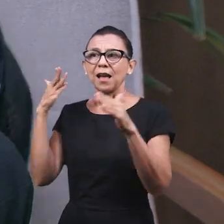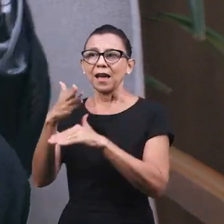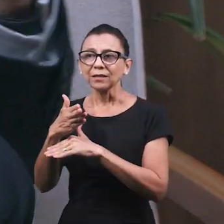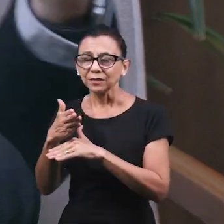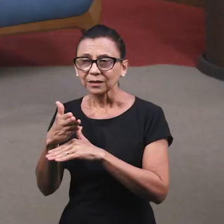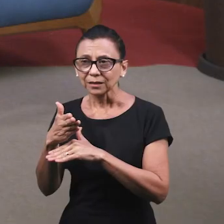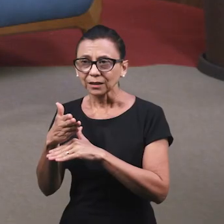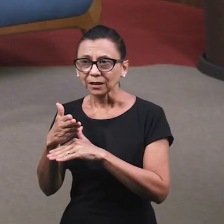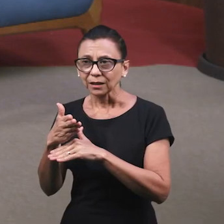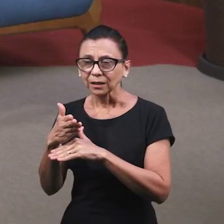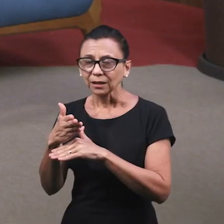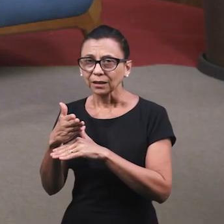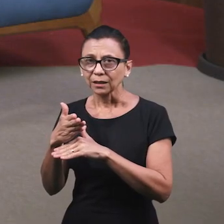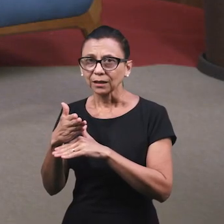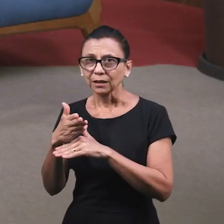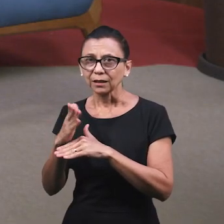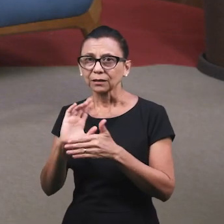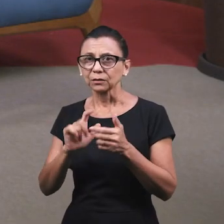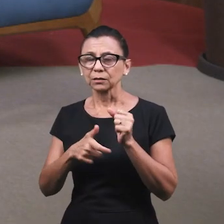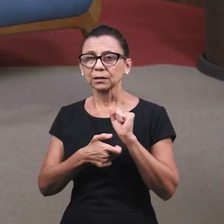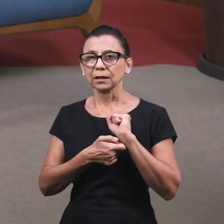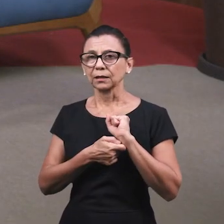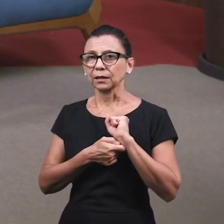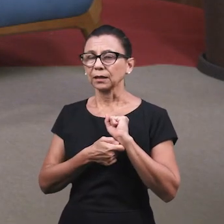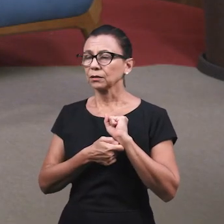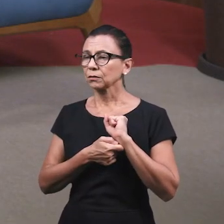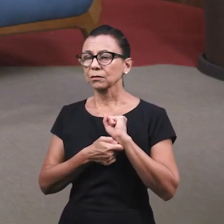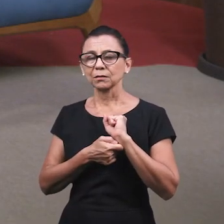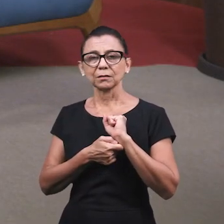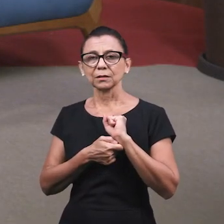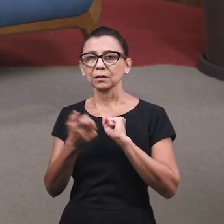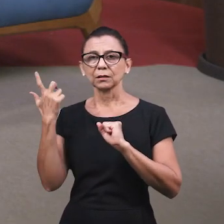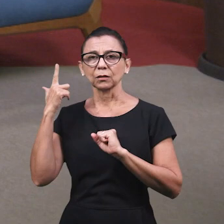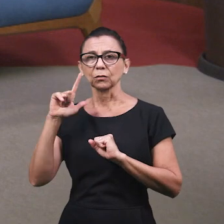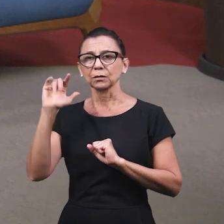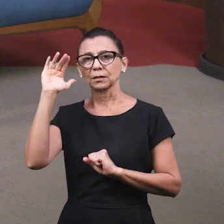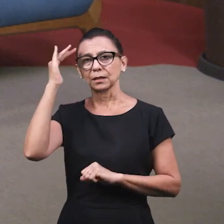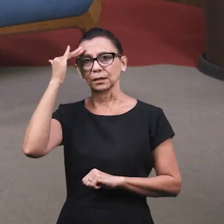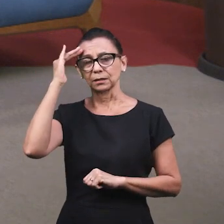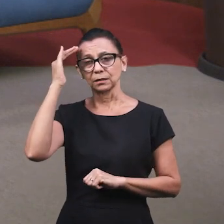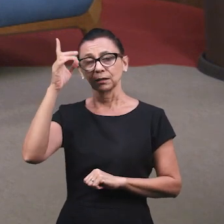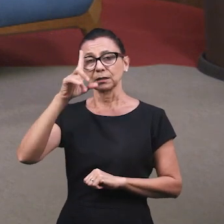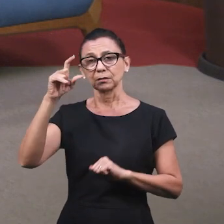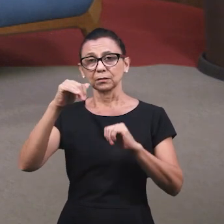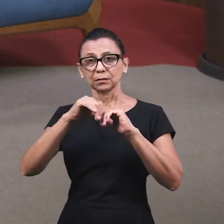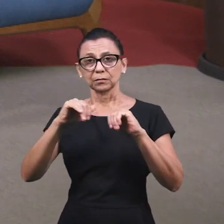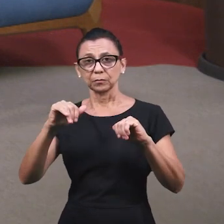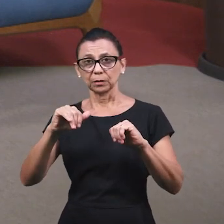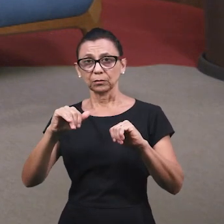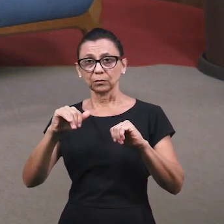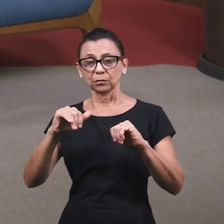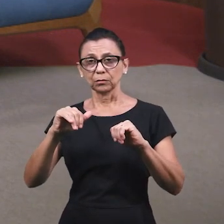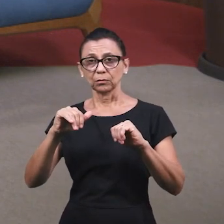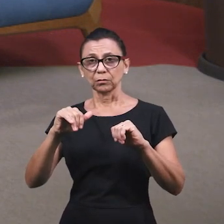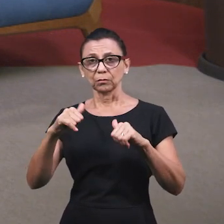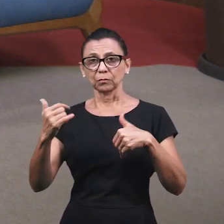n'entre pas dans ceux qui sont les secrets du Saint-Esprit, séparés pour les